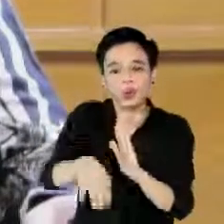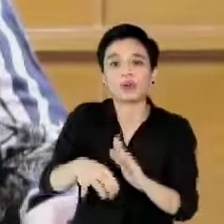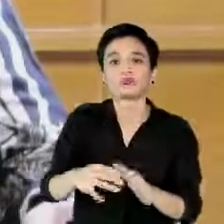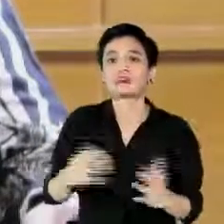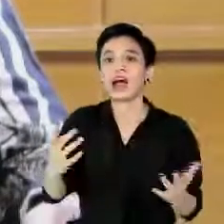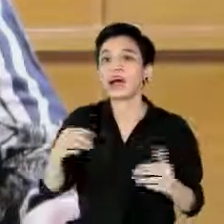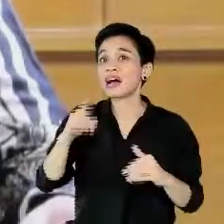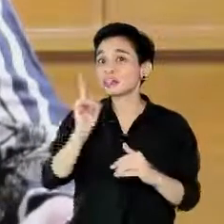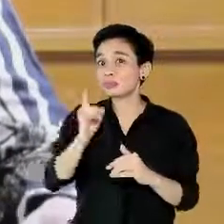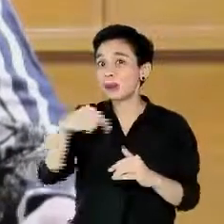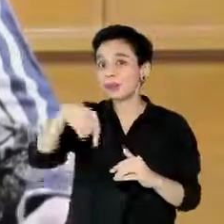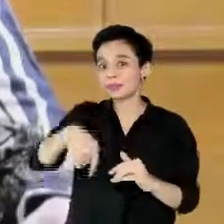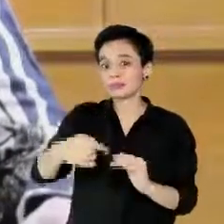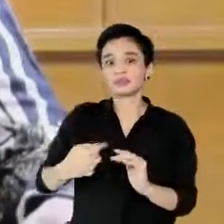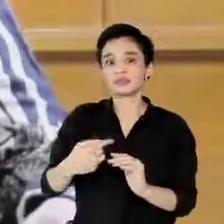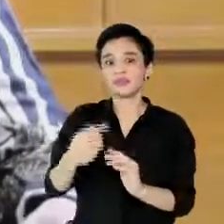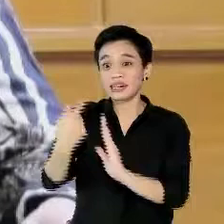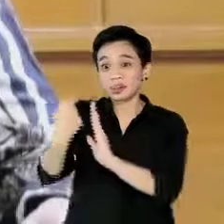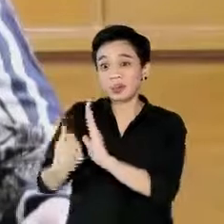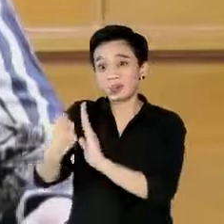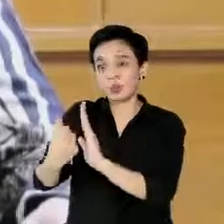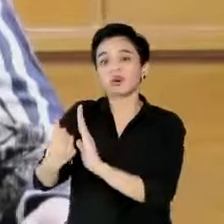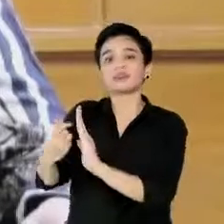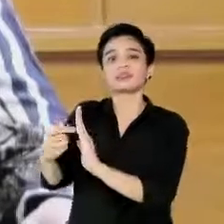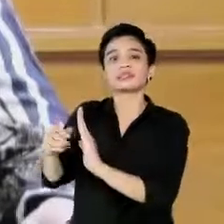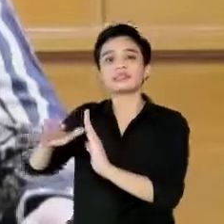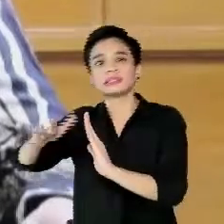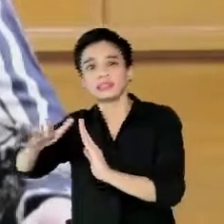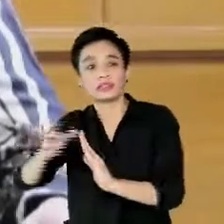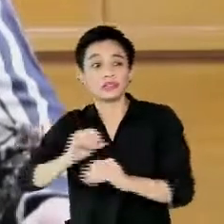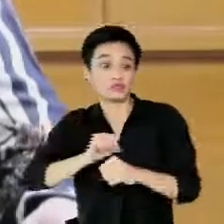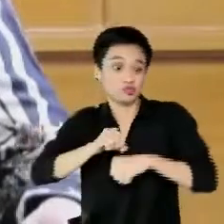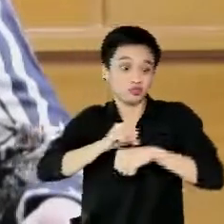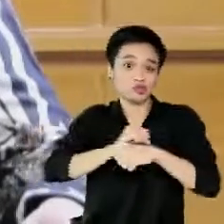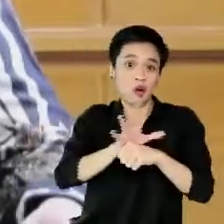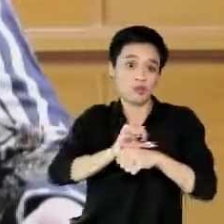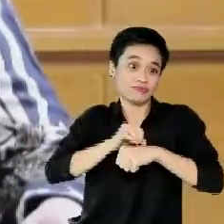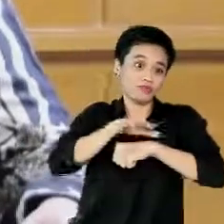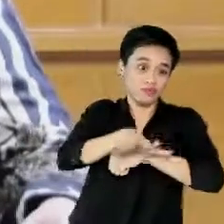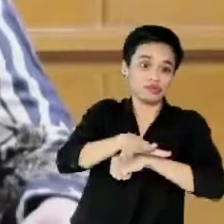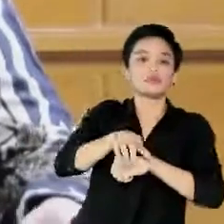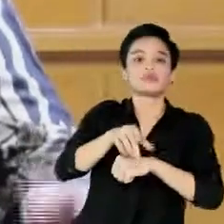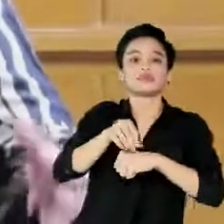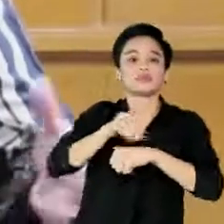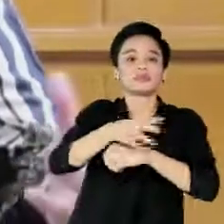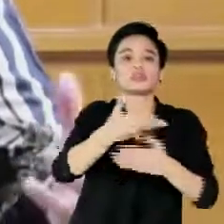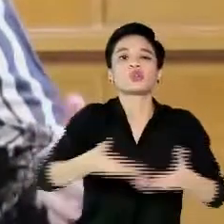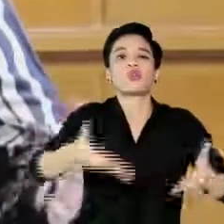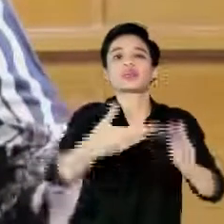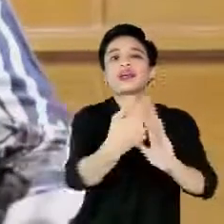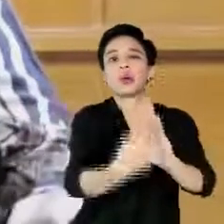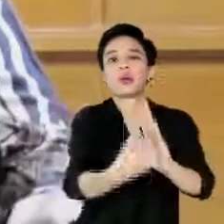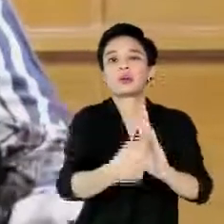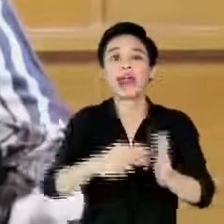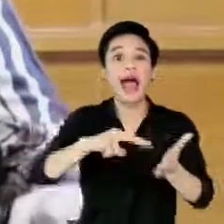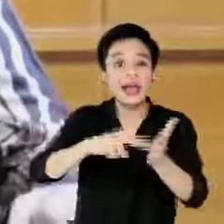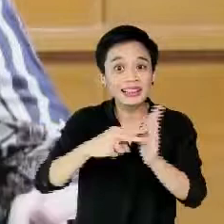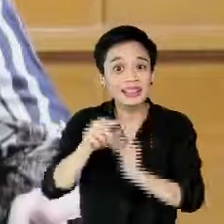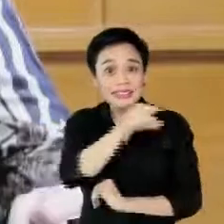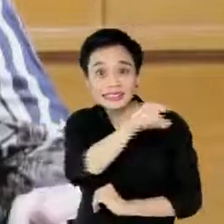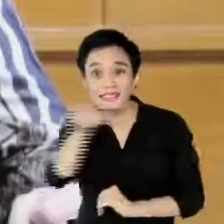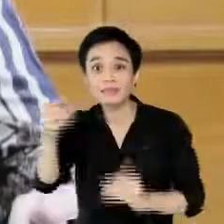adalah pengen terkendalinya kasus kopi 19 jadi mudah-mudahan tentunya kita bisa masyarakat semua bisa saling